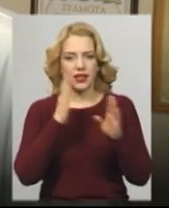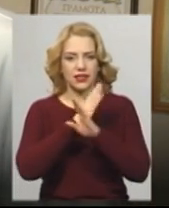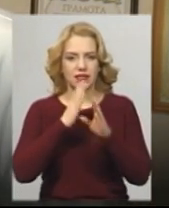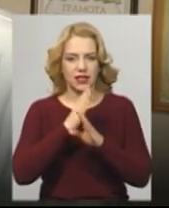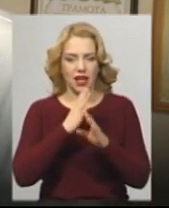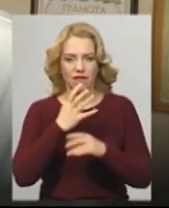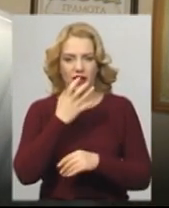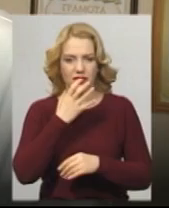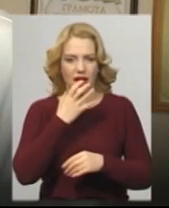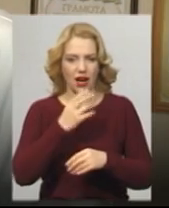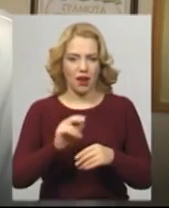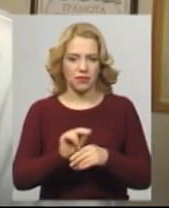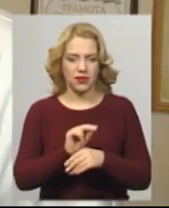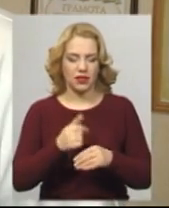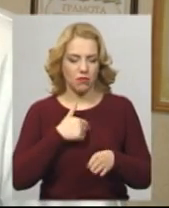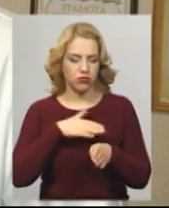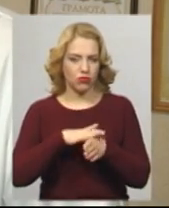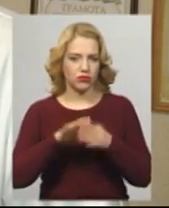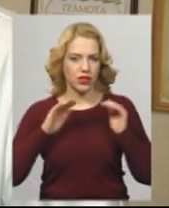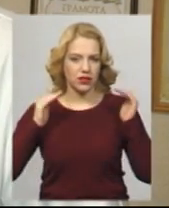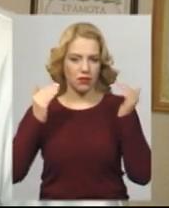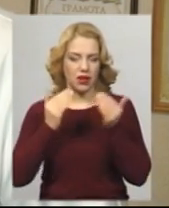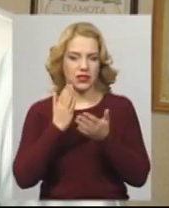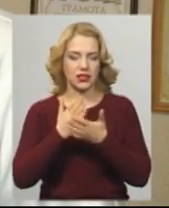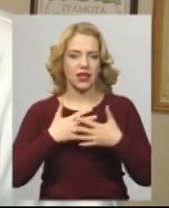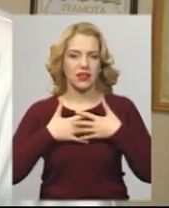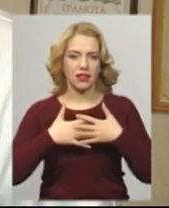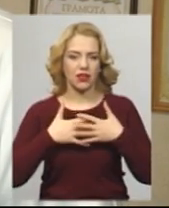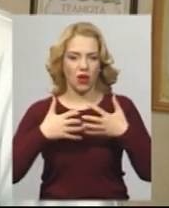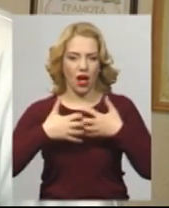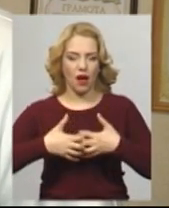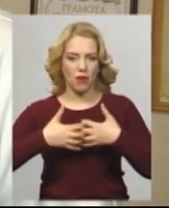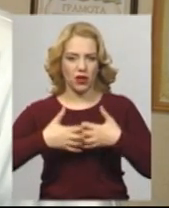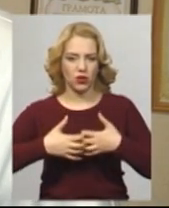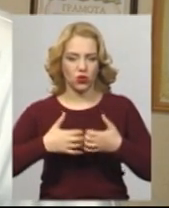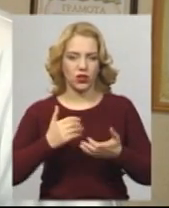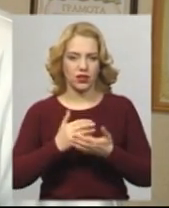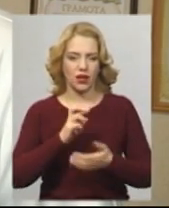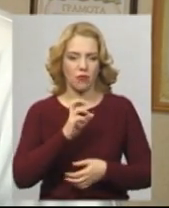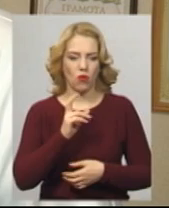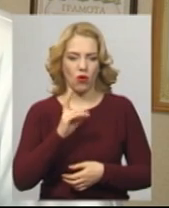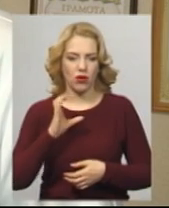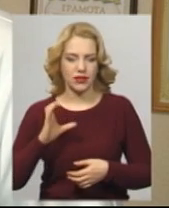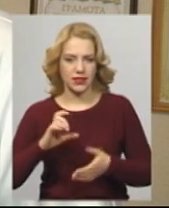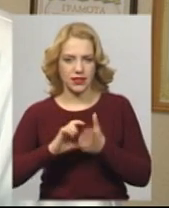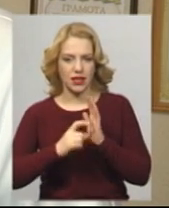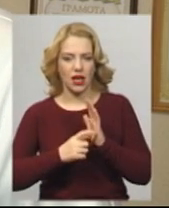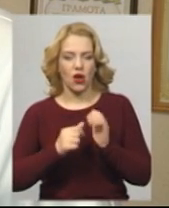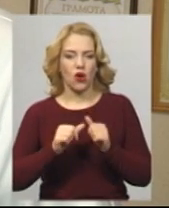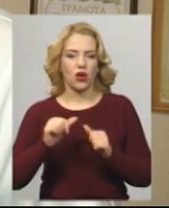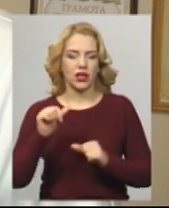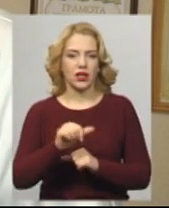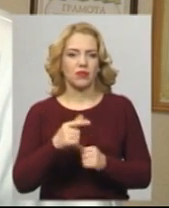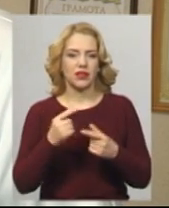Ми абсолютно забезпечені. У нас в реанімації достатна кількість дихальної апаратури. У нас є бокс окремий, в якому ми колись готувалися на